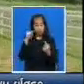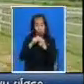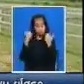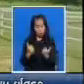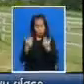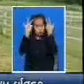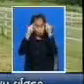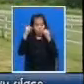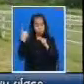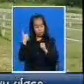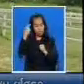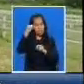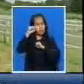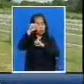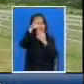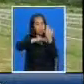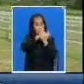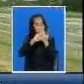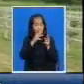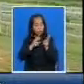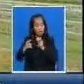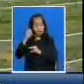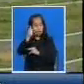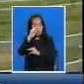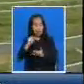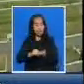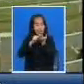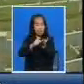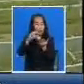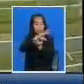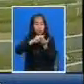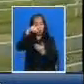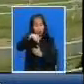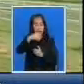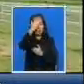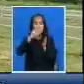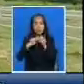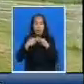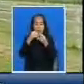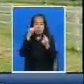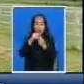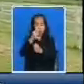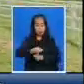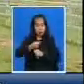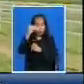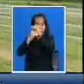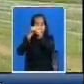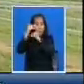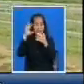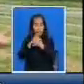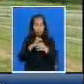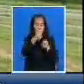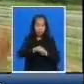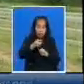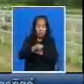มีนโยบายแนวทางดีๆนะครับมานำเสนอกันว่าการที่จะทำให้คุณภาพของเกษตรกรไทยและเกษตรกรรมไทยนั้นพั